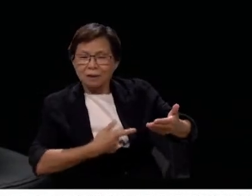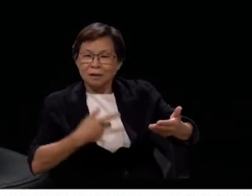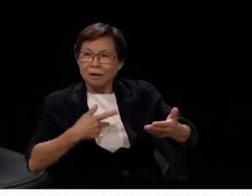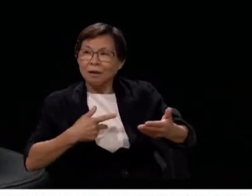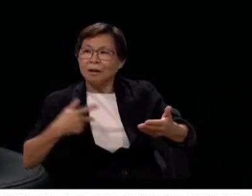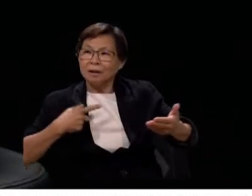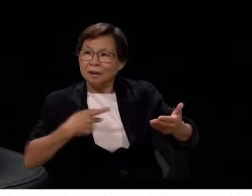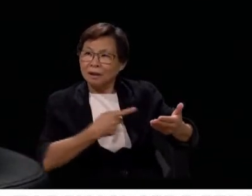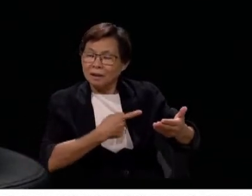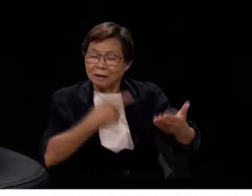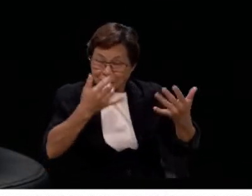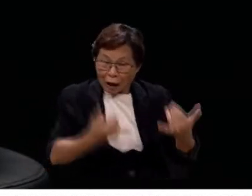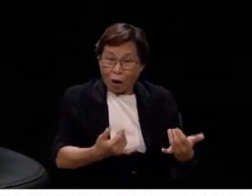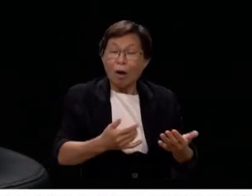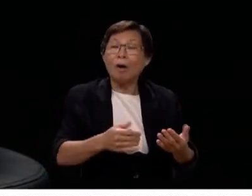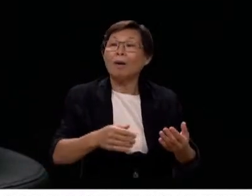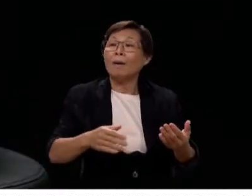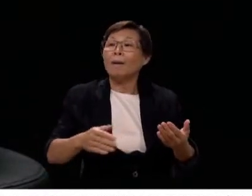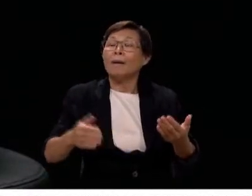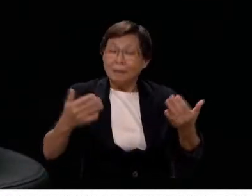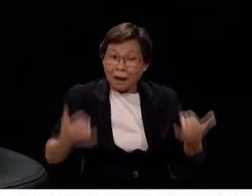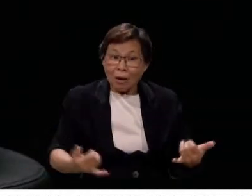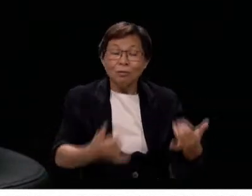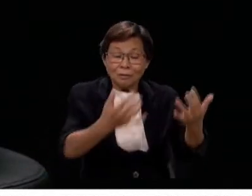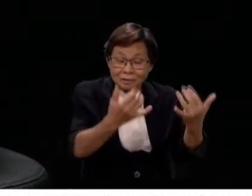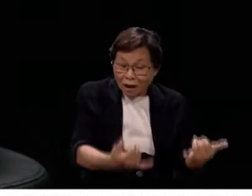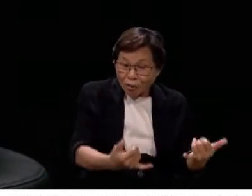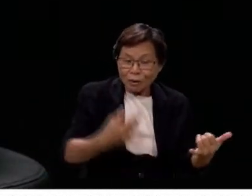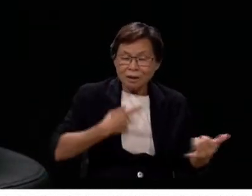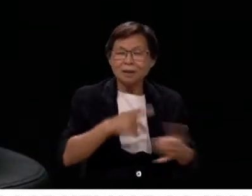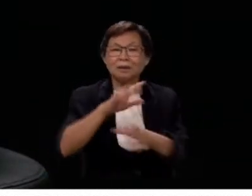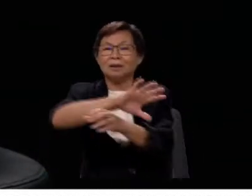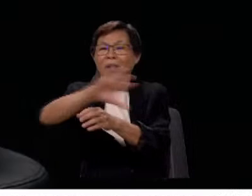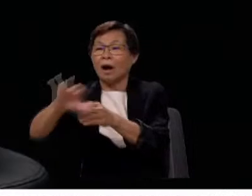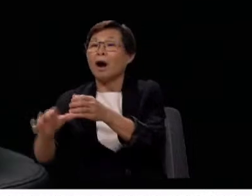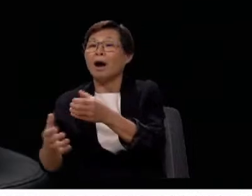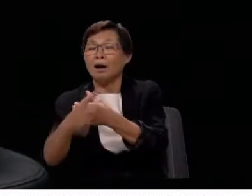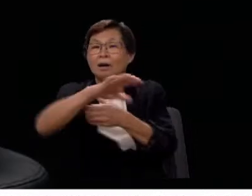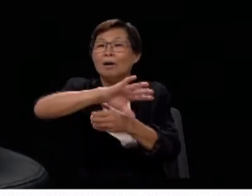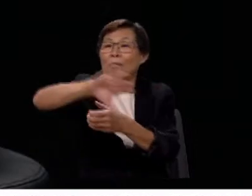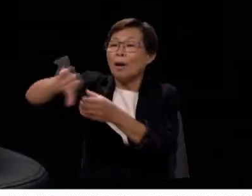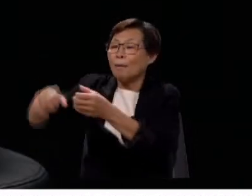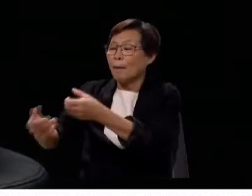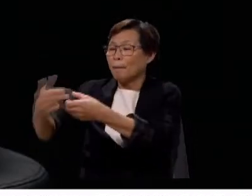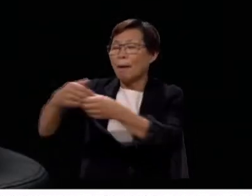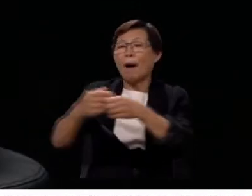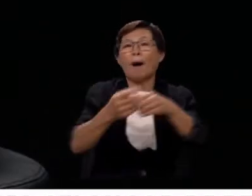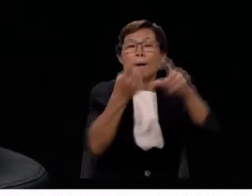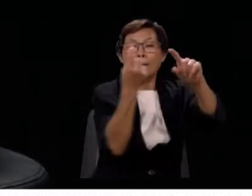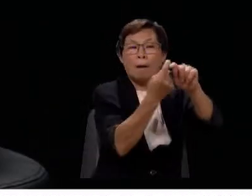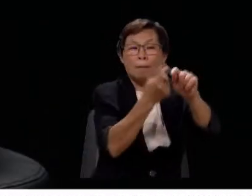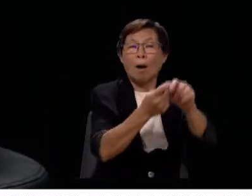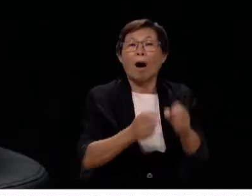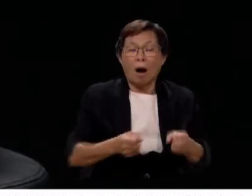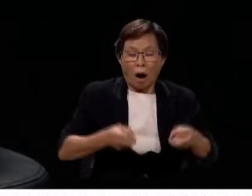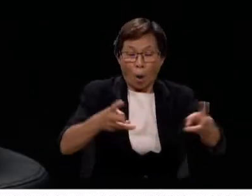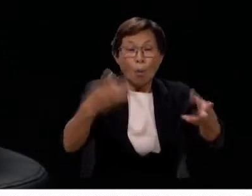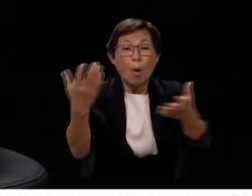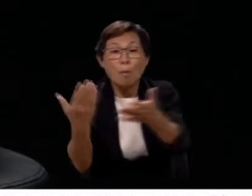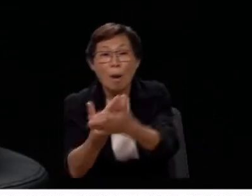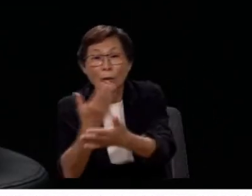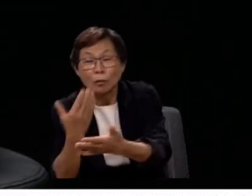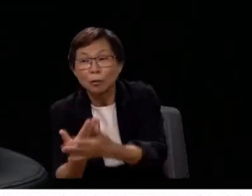dan keadaan yang sekarang ini dimana Kalo kite nak libatkan pembangunan kayu yang baru dah sakit aduh Hai